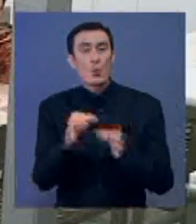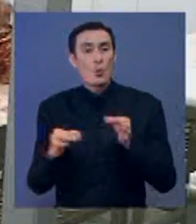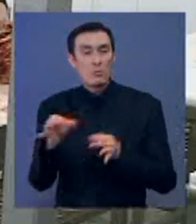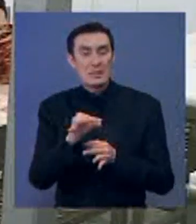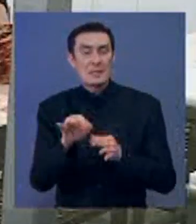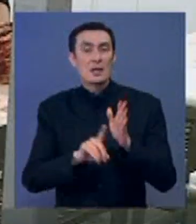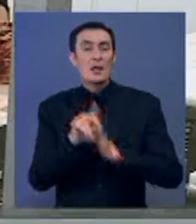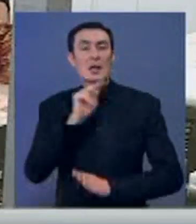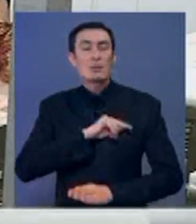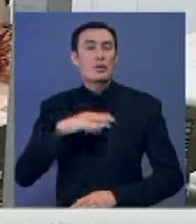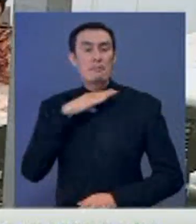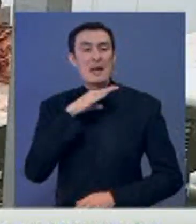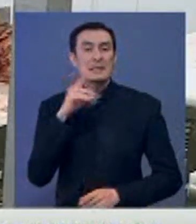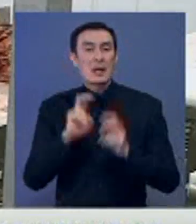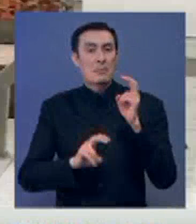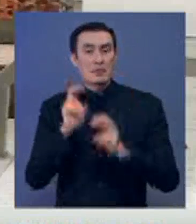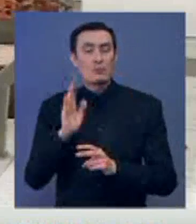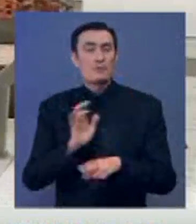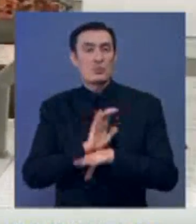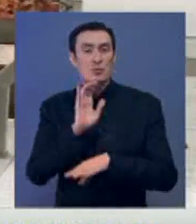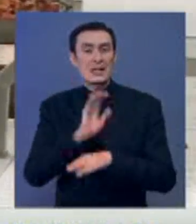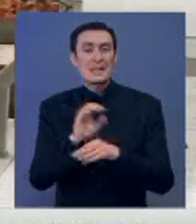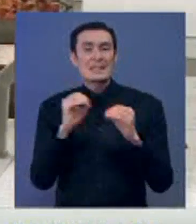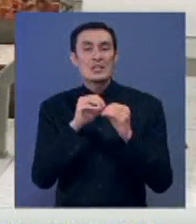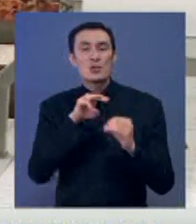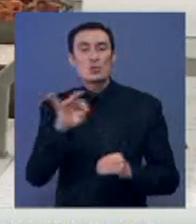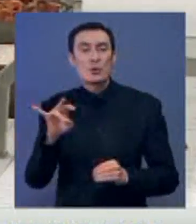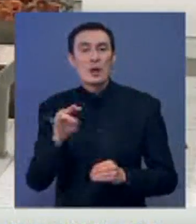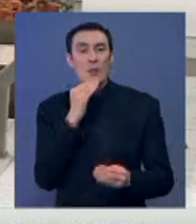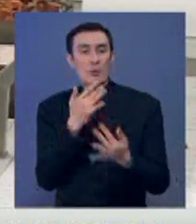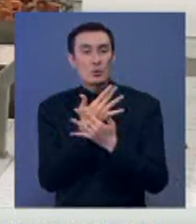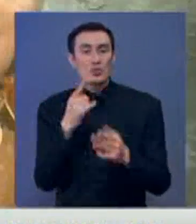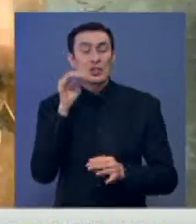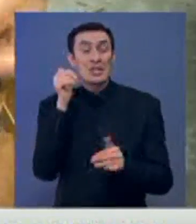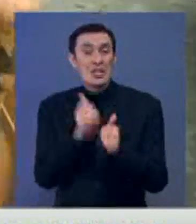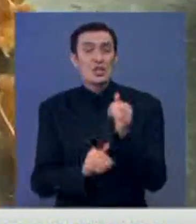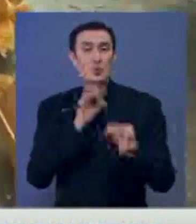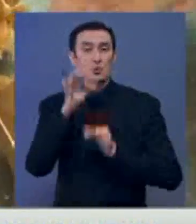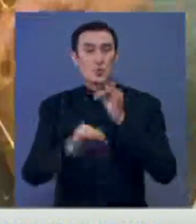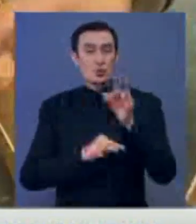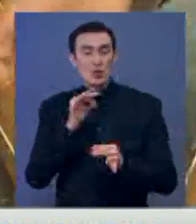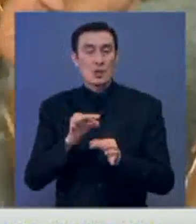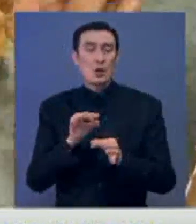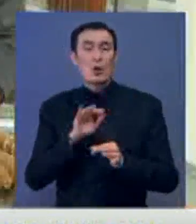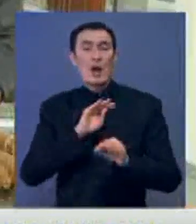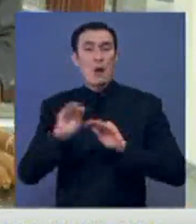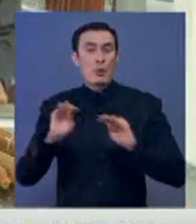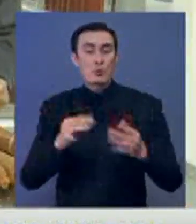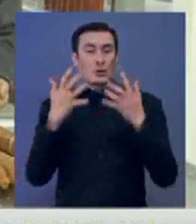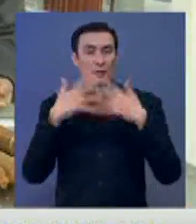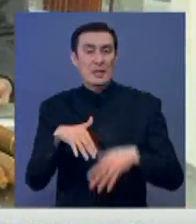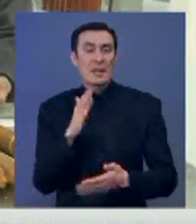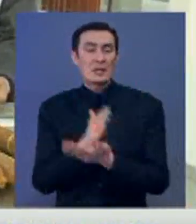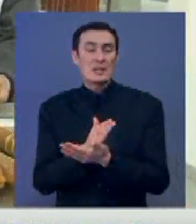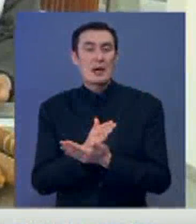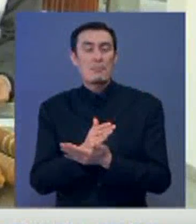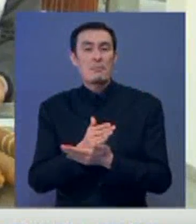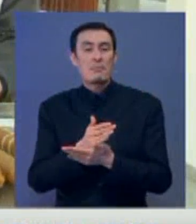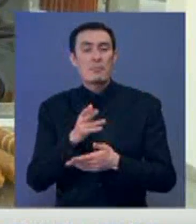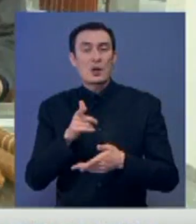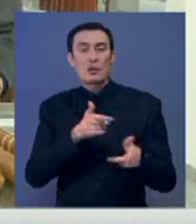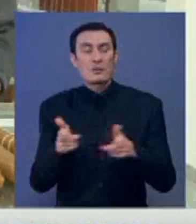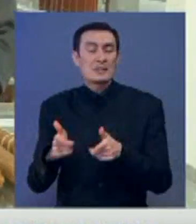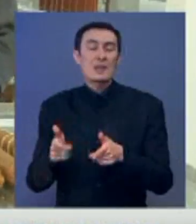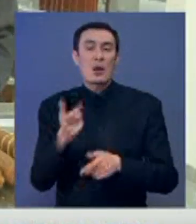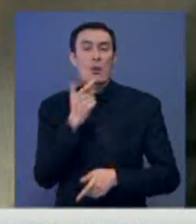Первым заработает мясокомбинат. Там будут производить 10 тонн продукции ежесуточно. Уже установлено оборудование для приготовления колбасы и